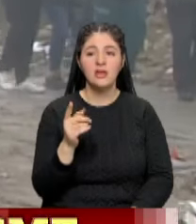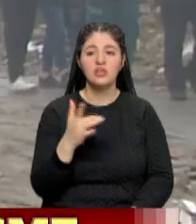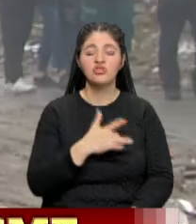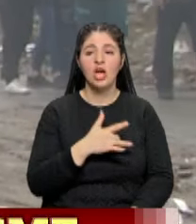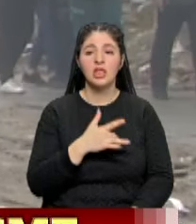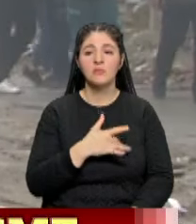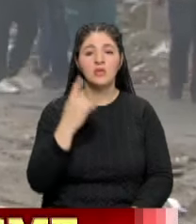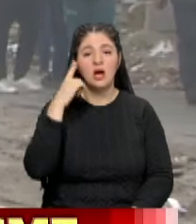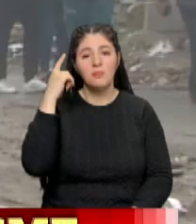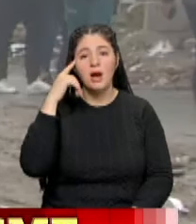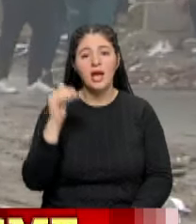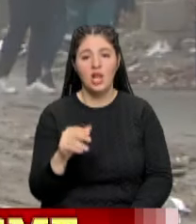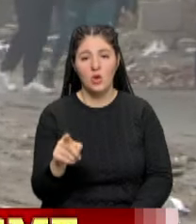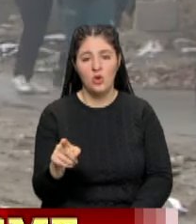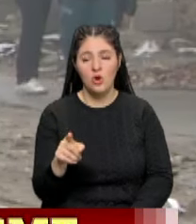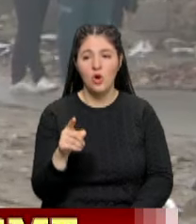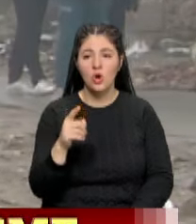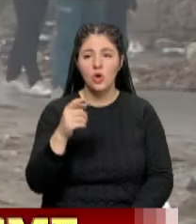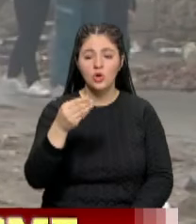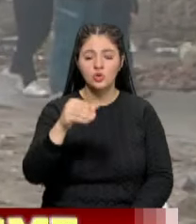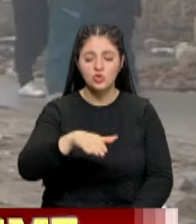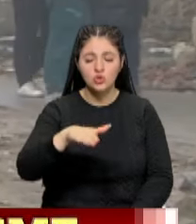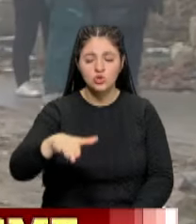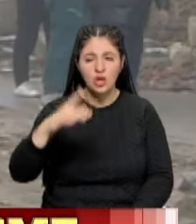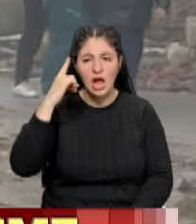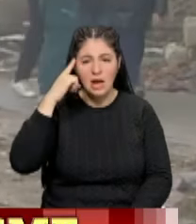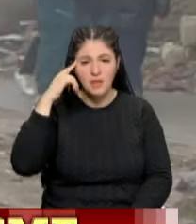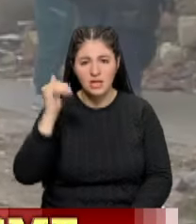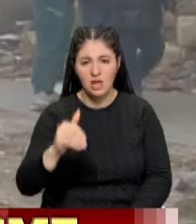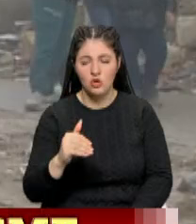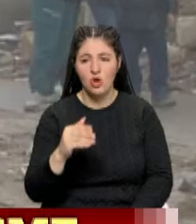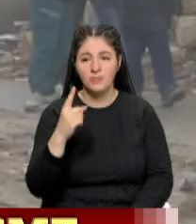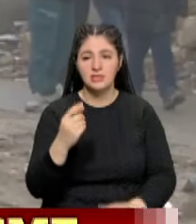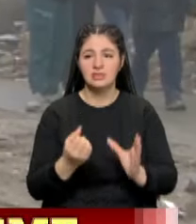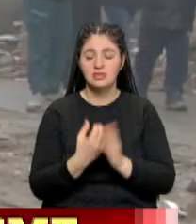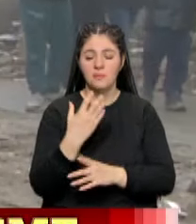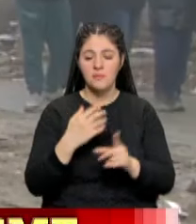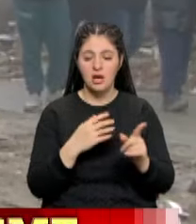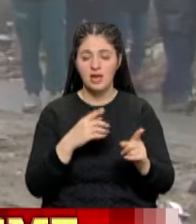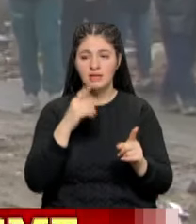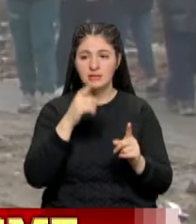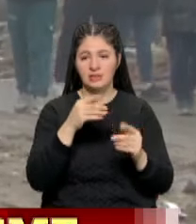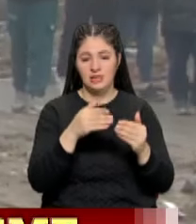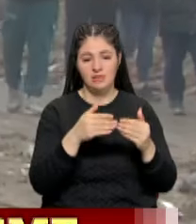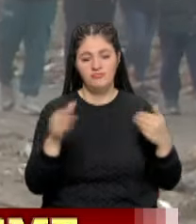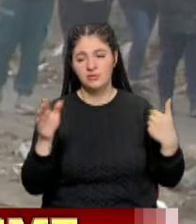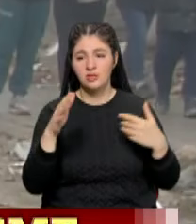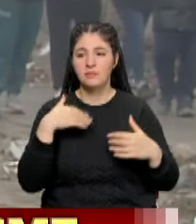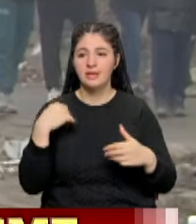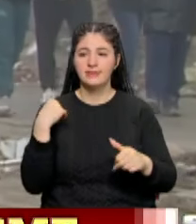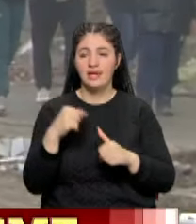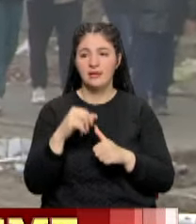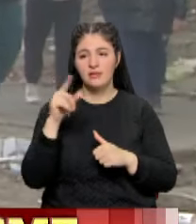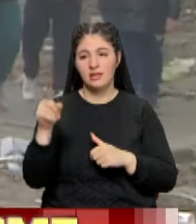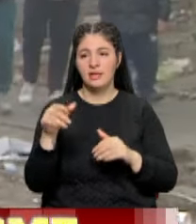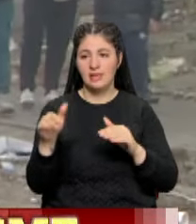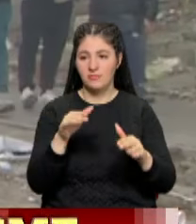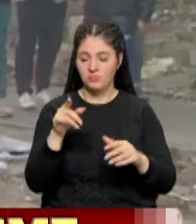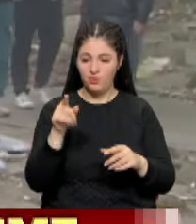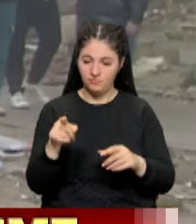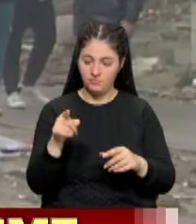canımız aklıma geliyor. Küçücük çocuklar aklıma geliyor. Biz sabahleyin sizden ayrıldıktan sonra tekrar